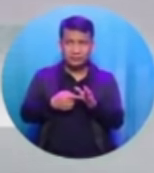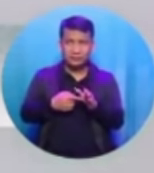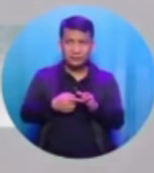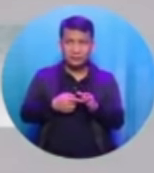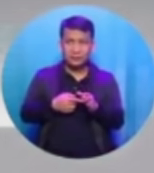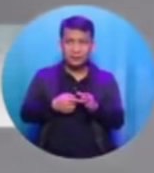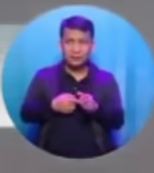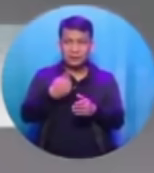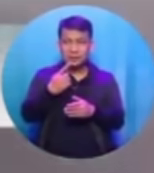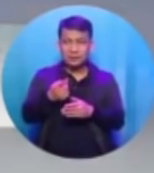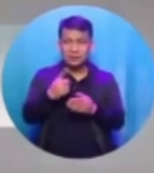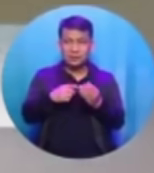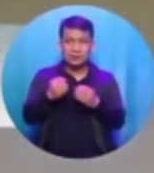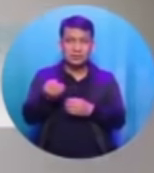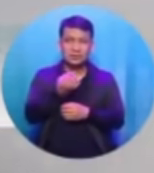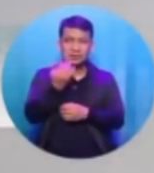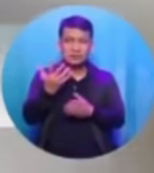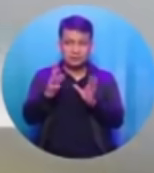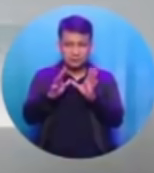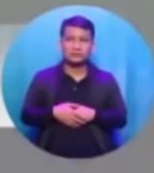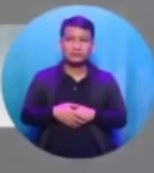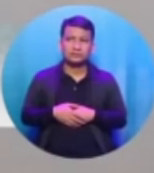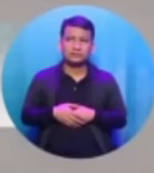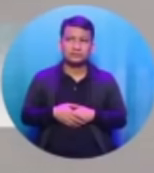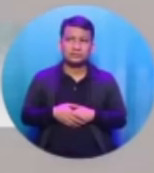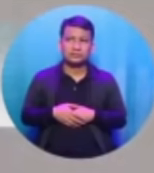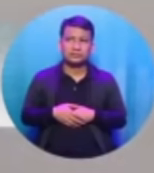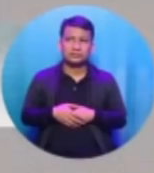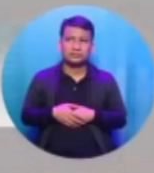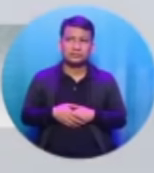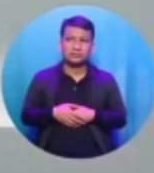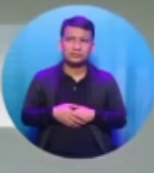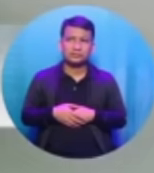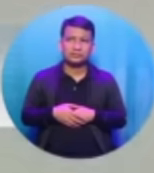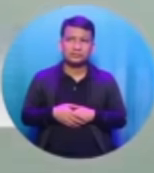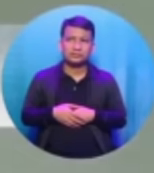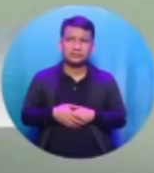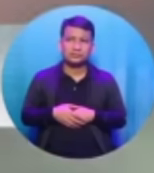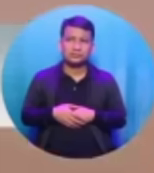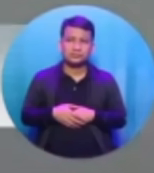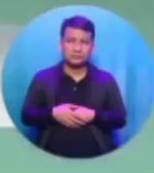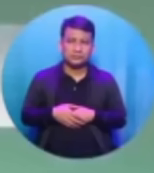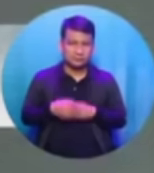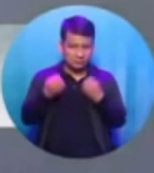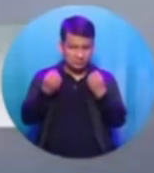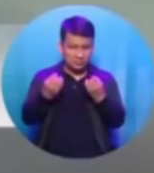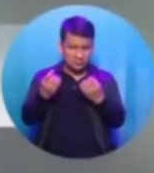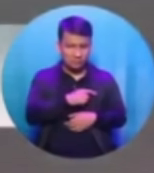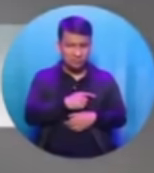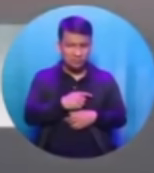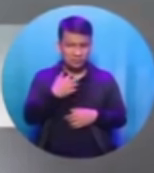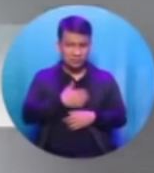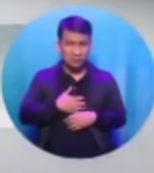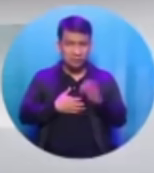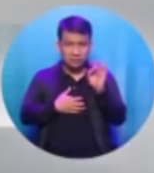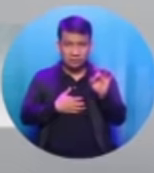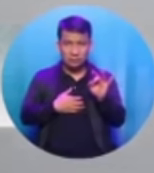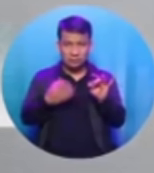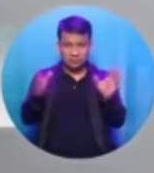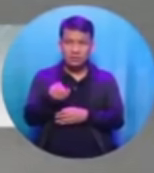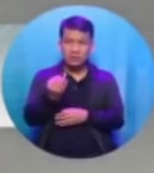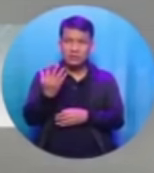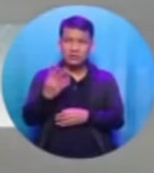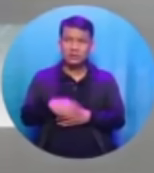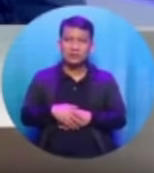pong sinasabi ko kanina. Ilan ho ba kayong matrabador dyan? Marami pong trabador pero kami nagreklamo po, walo lang po. Pero lahat-lahat, ilan po